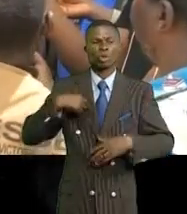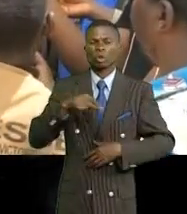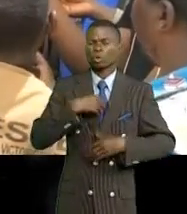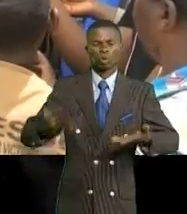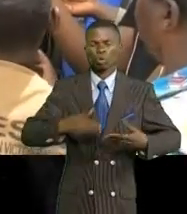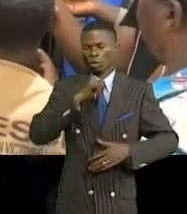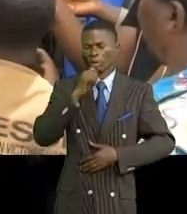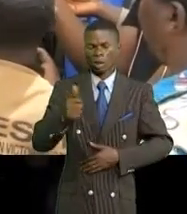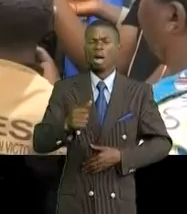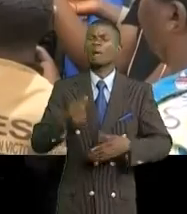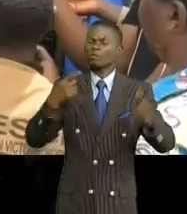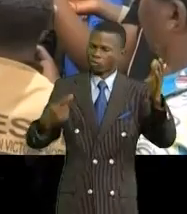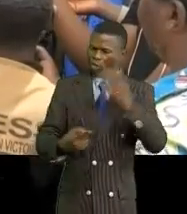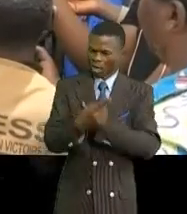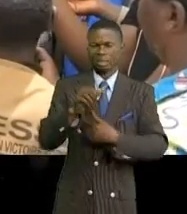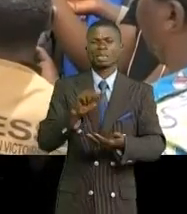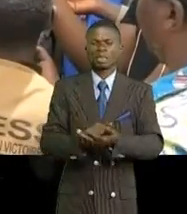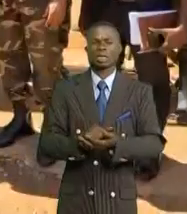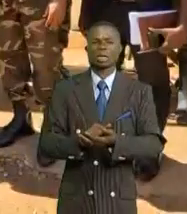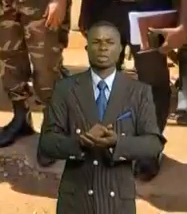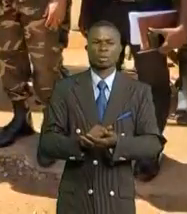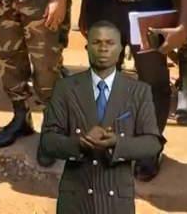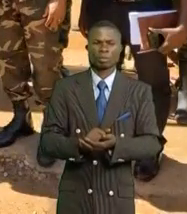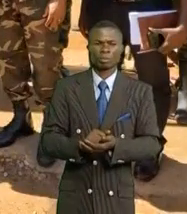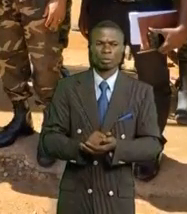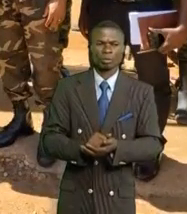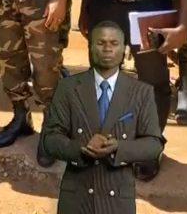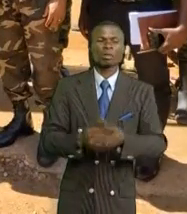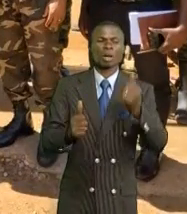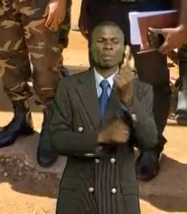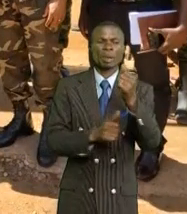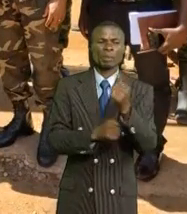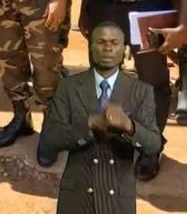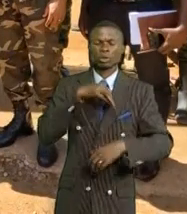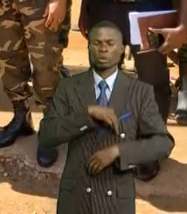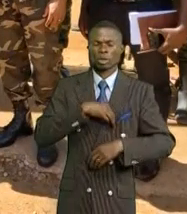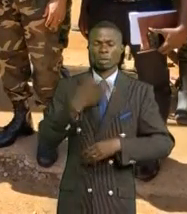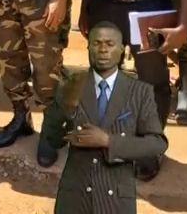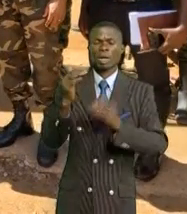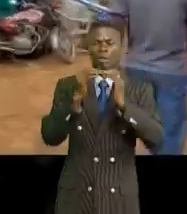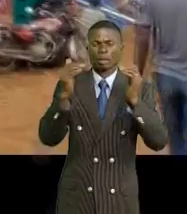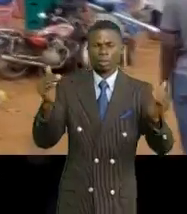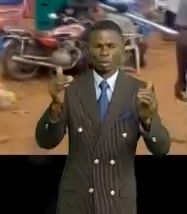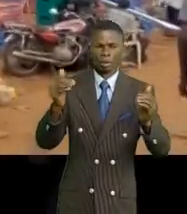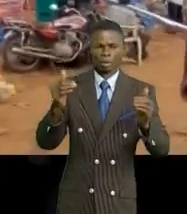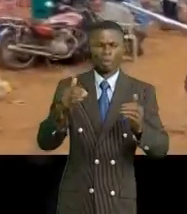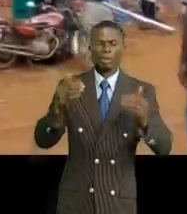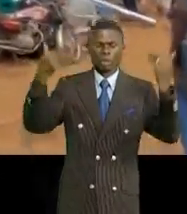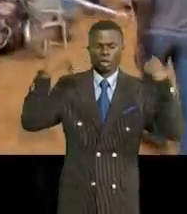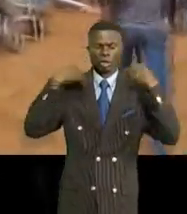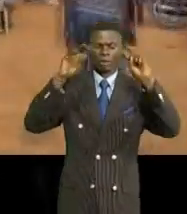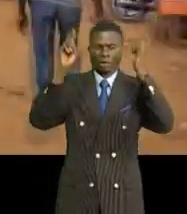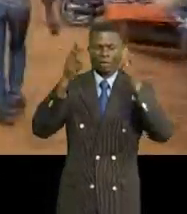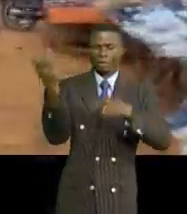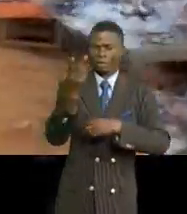tous éviter contre notre population. Les bénéficiaires de cette mission de pacification, à savoir les maires de Beni et